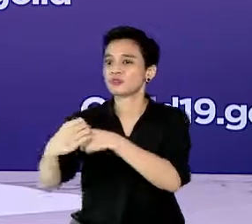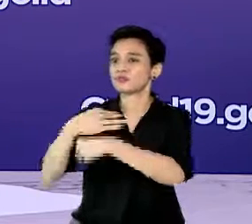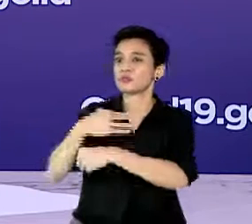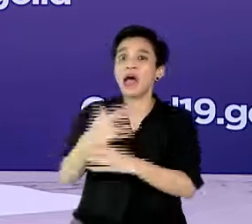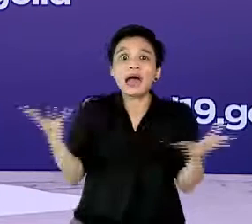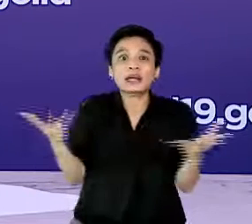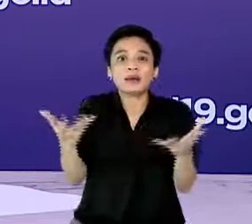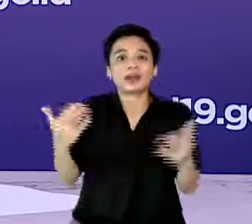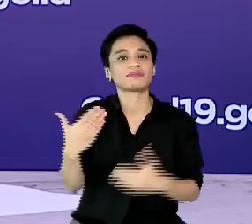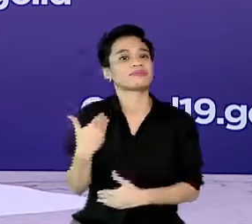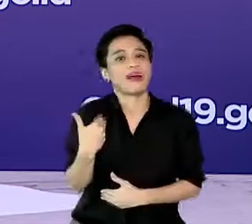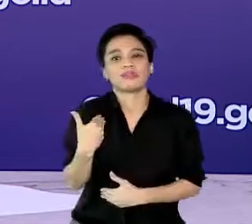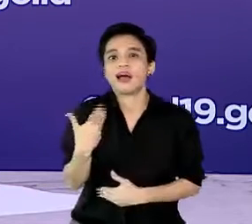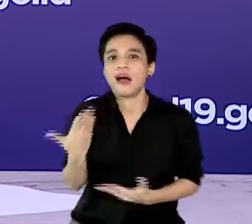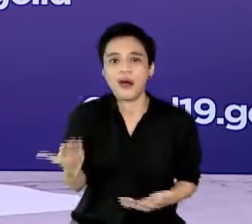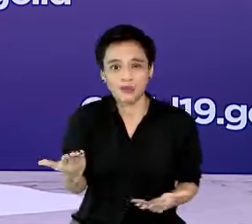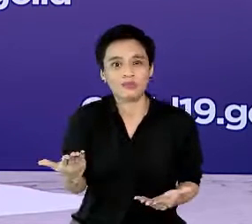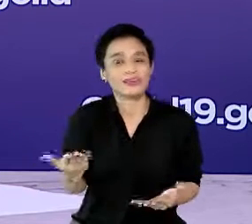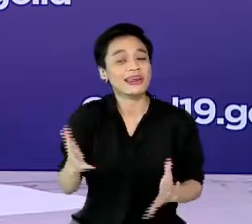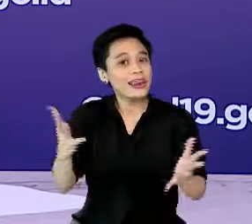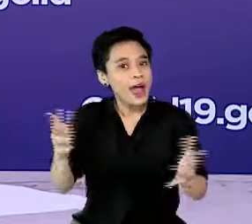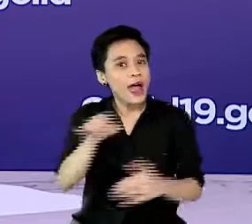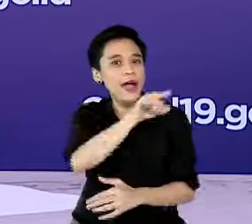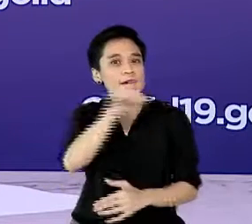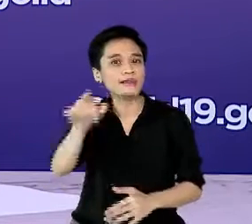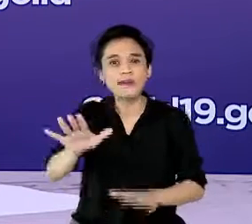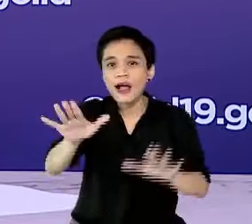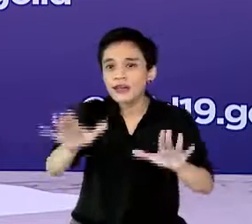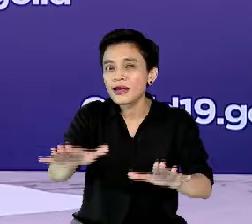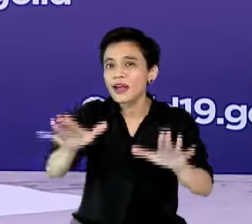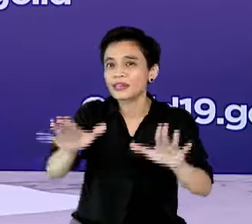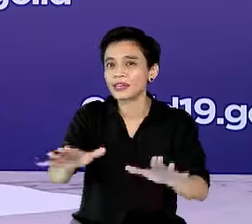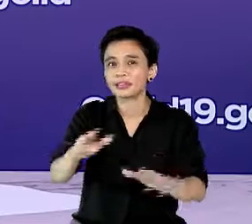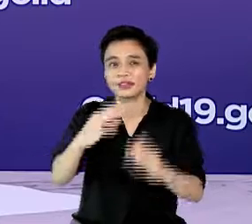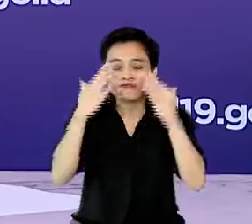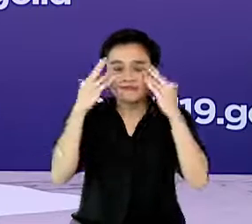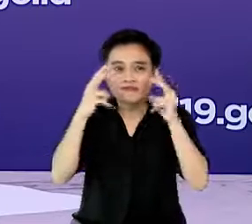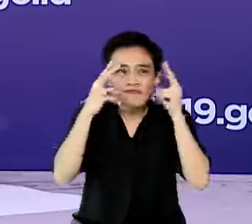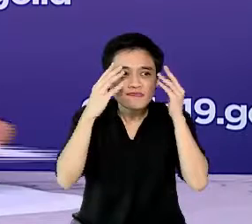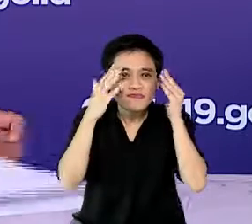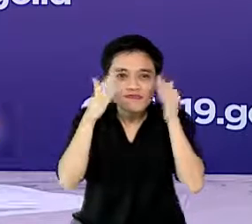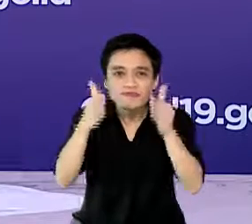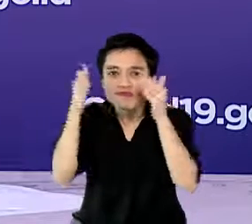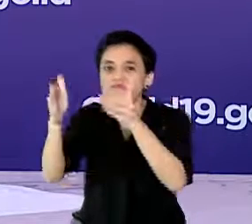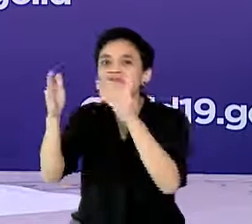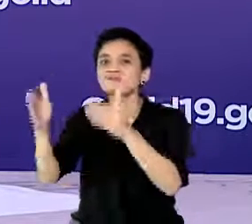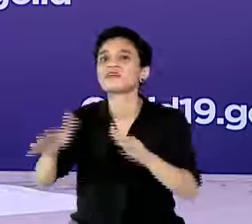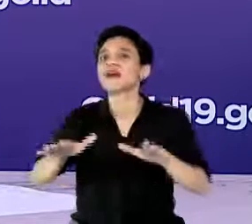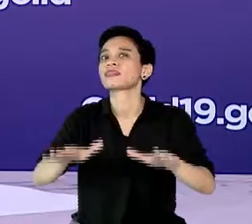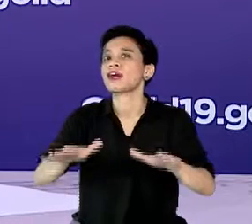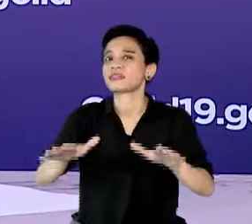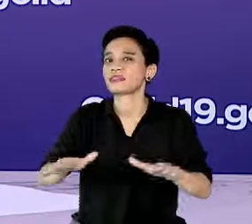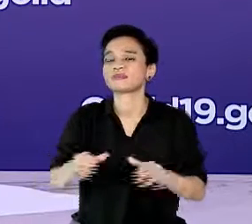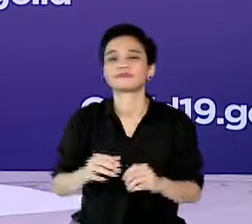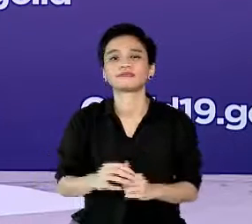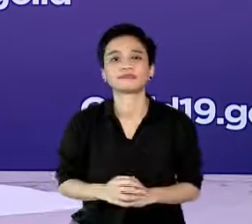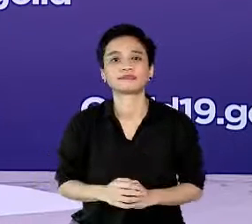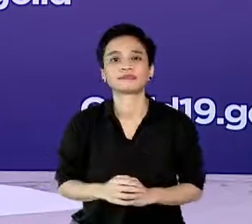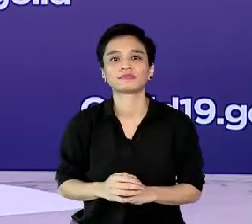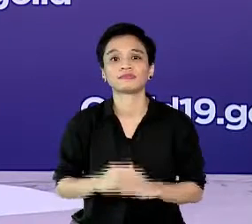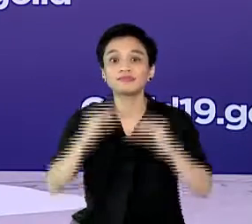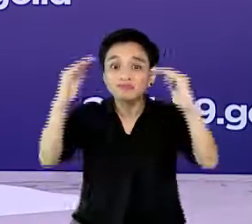berpotensi tertular coffee 19 untuk itu waspada menjadi kunci penting dalam mencegahnya Hai